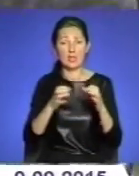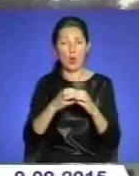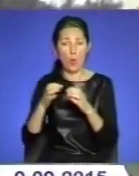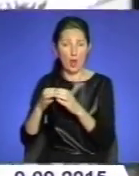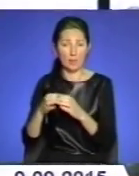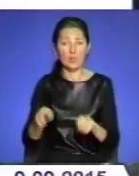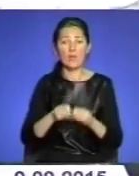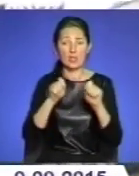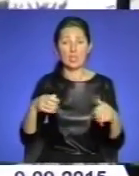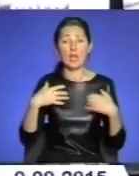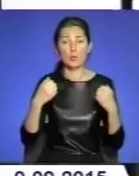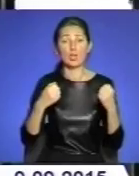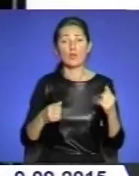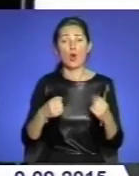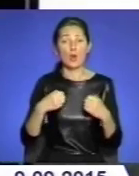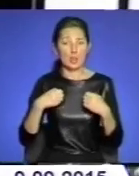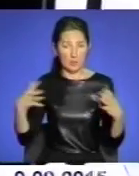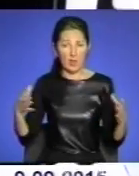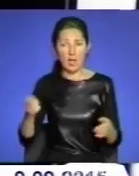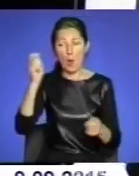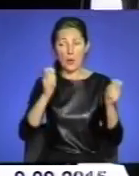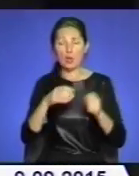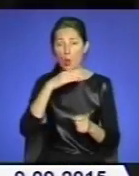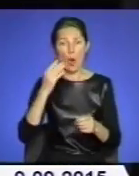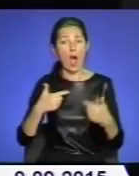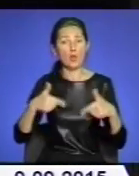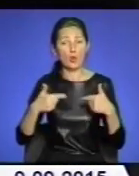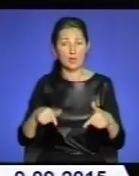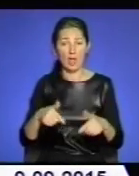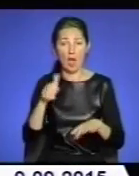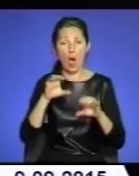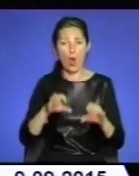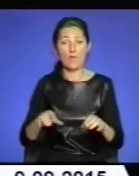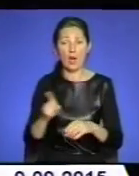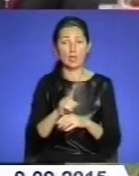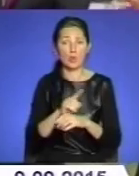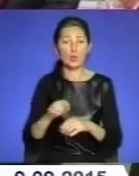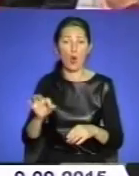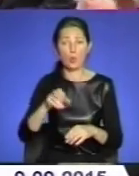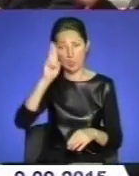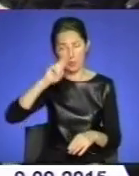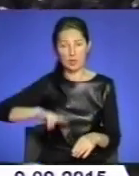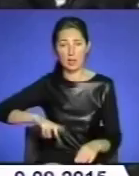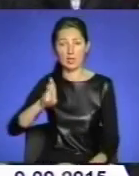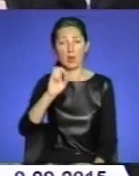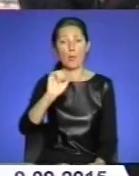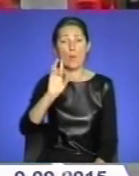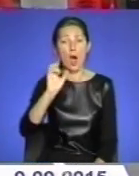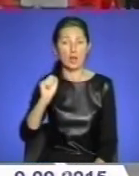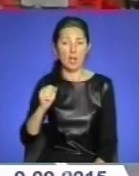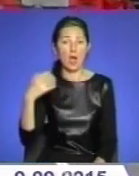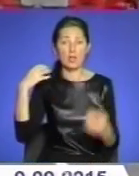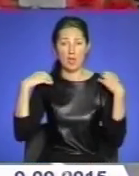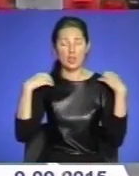відкриття спортивного свята прибуло чимало гостей. Зокрема, голова Тернопільської облдержадміністрації Степан Барна, начальник управління ДСНС України